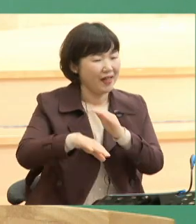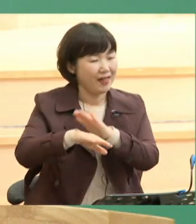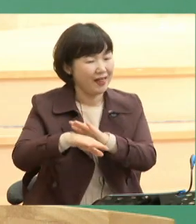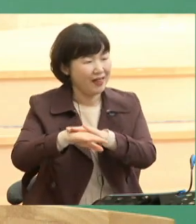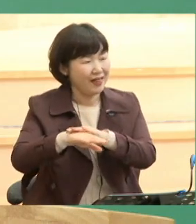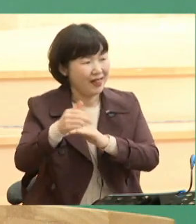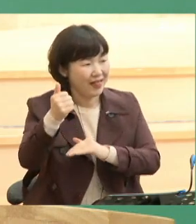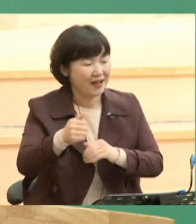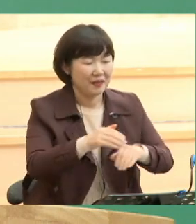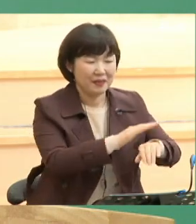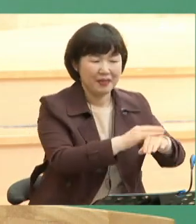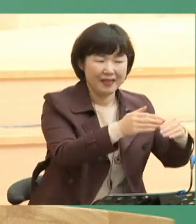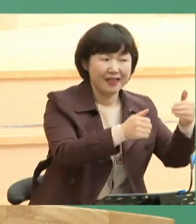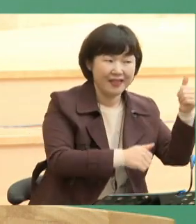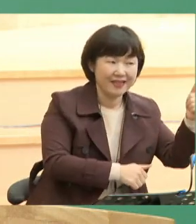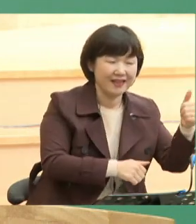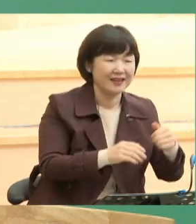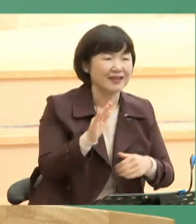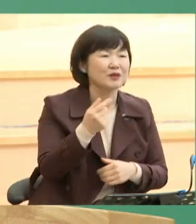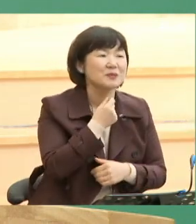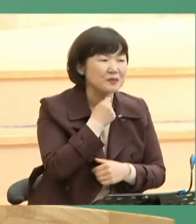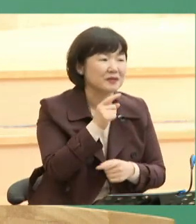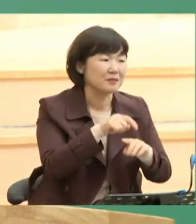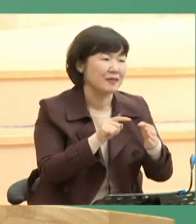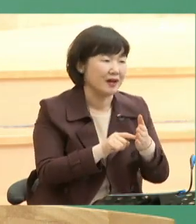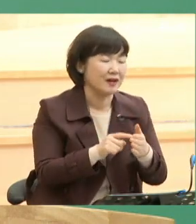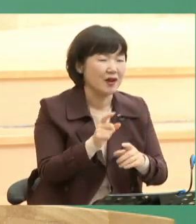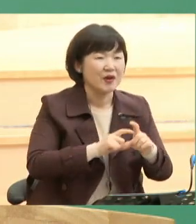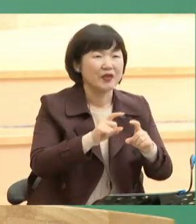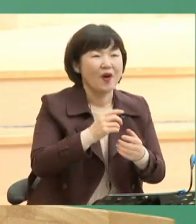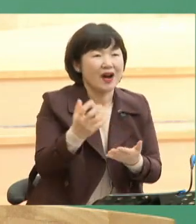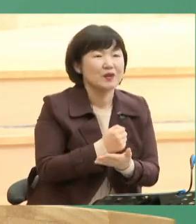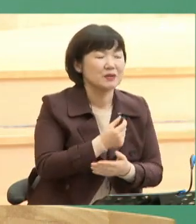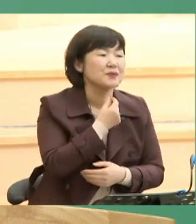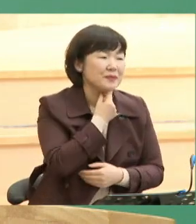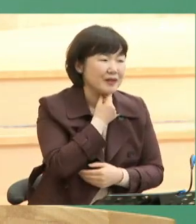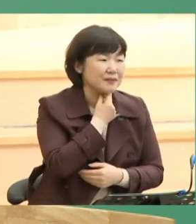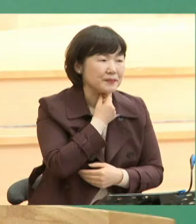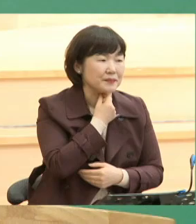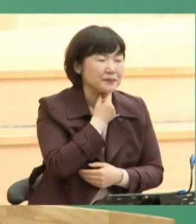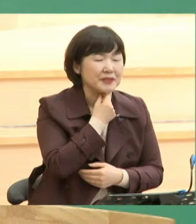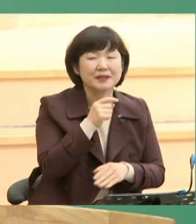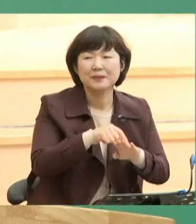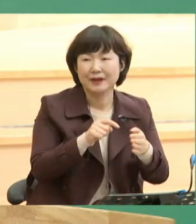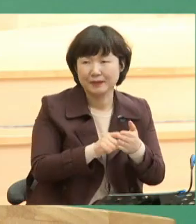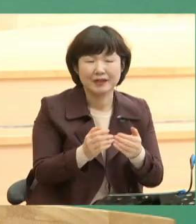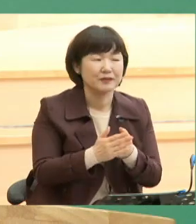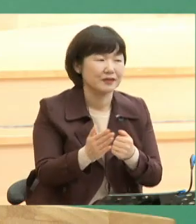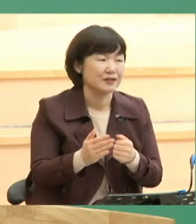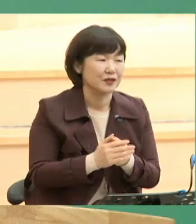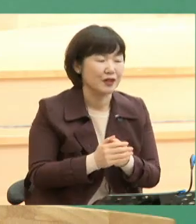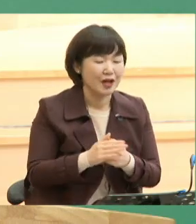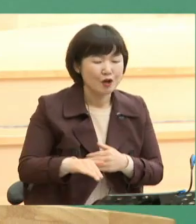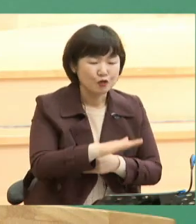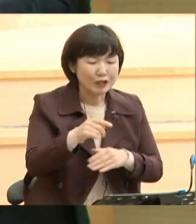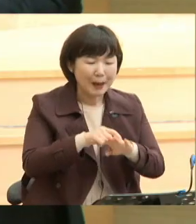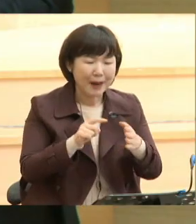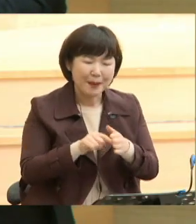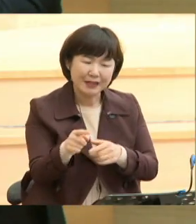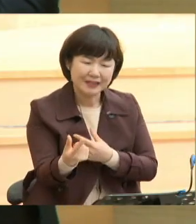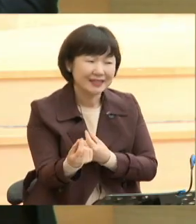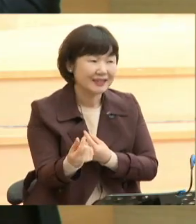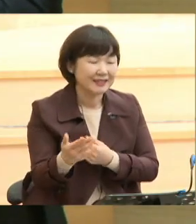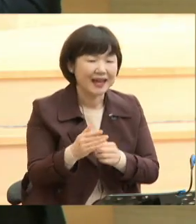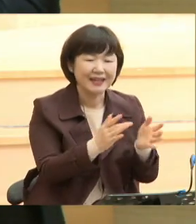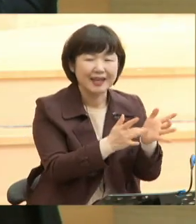더 없고 자는 마음 그런데 우리의 마음이 이런데 예수님이 우리에게 뭐라고 가르친